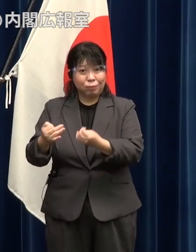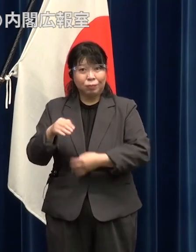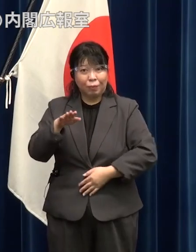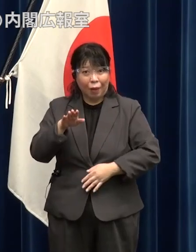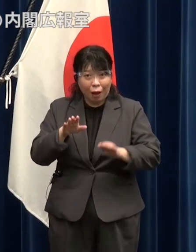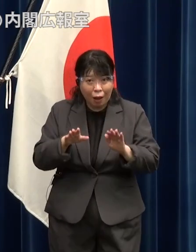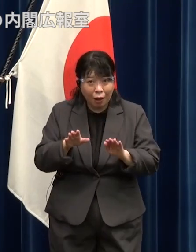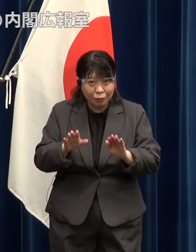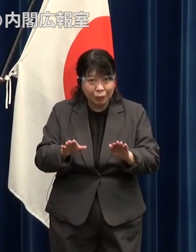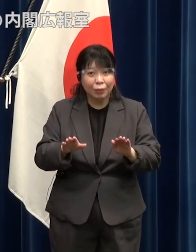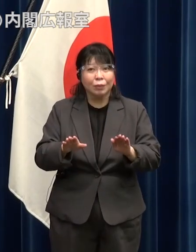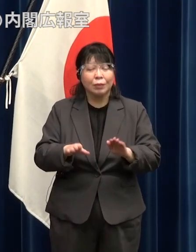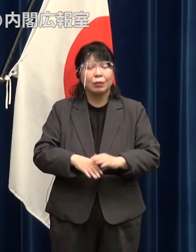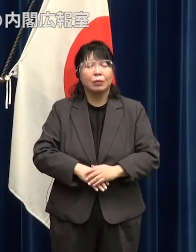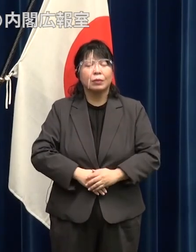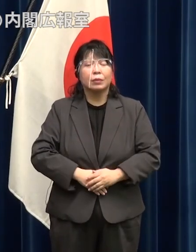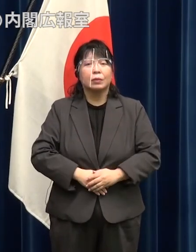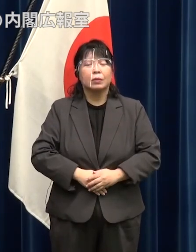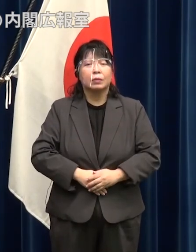それぞれの